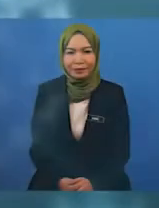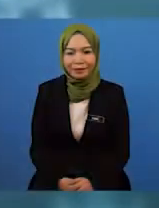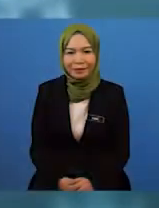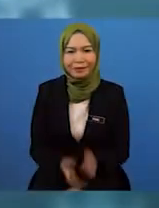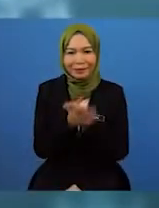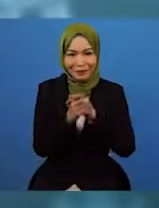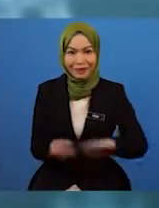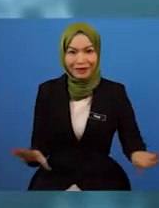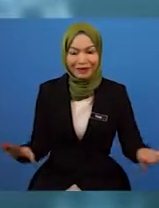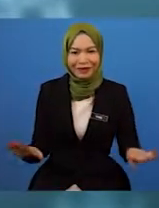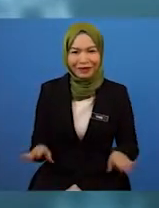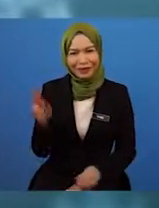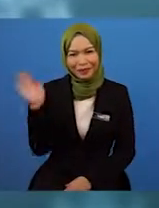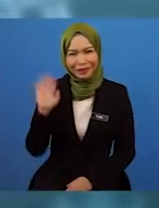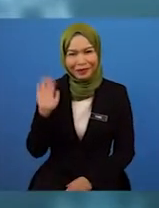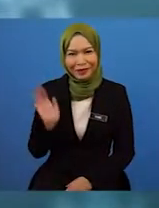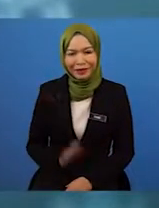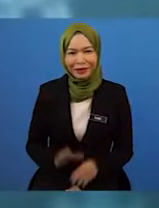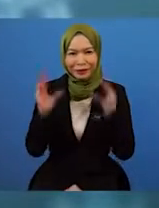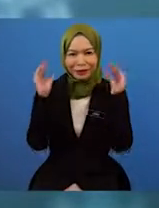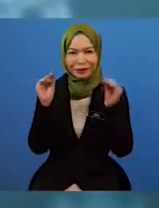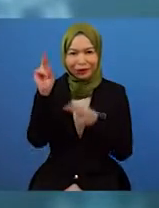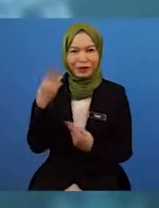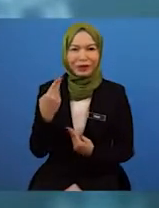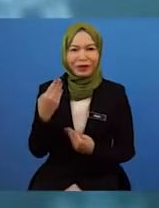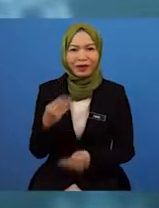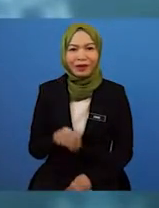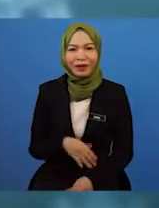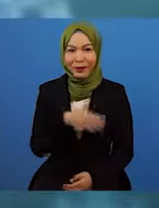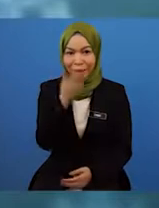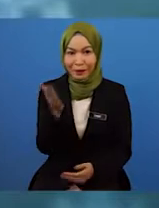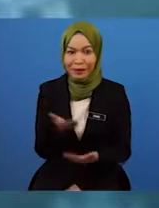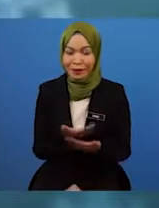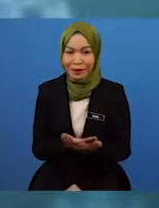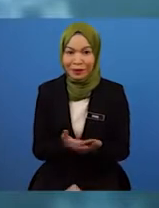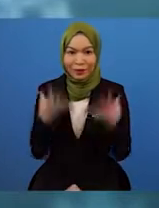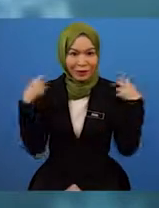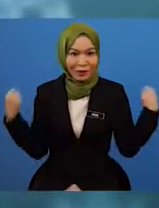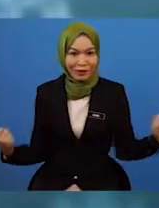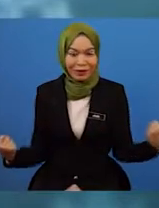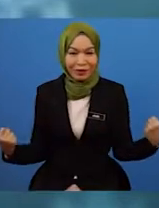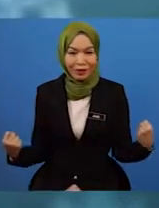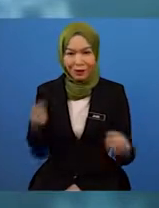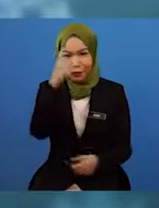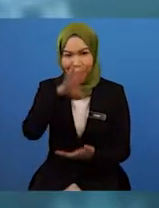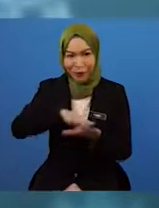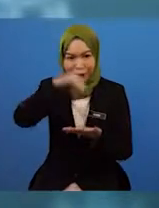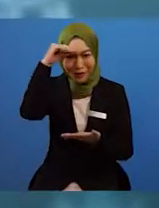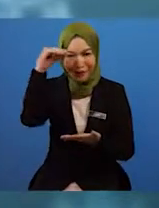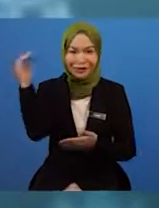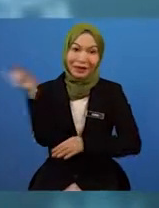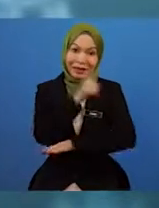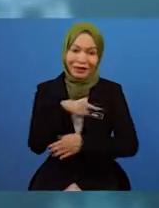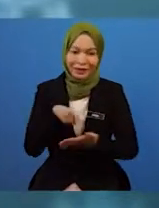Selamat sejahtera murid-murid. Hai, cikgu harap murid-murid dalam keadaan sihat dan bersemangat untuk belajar